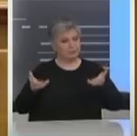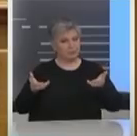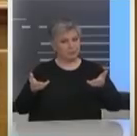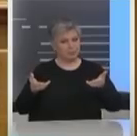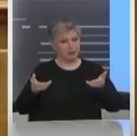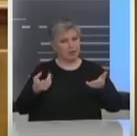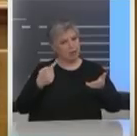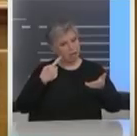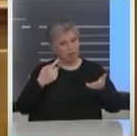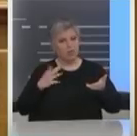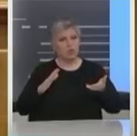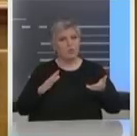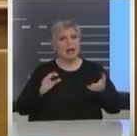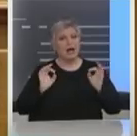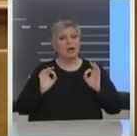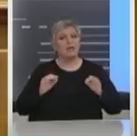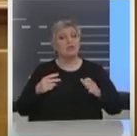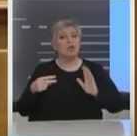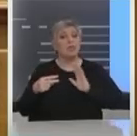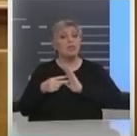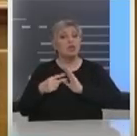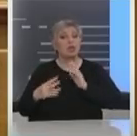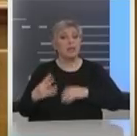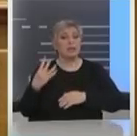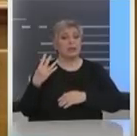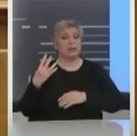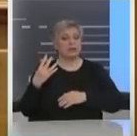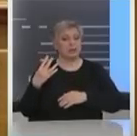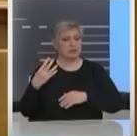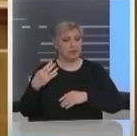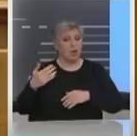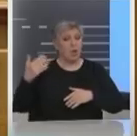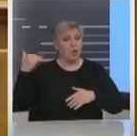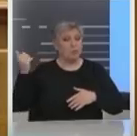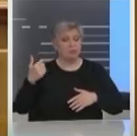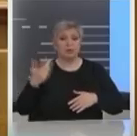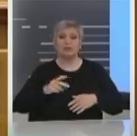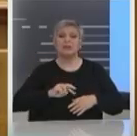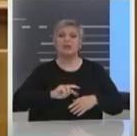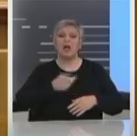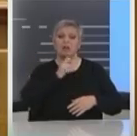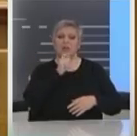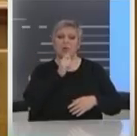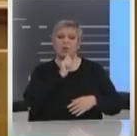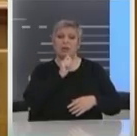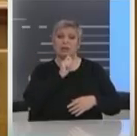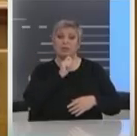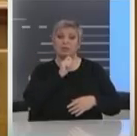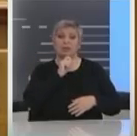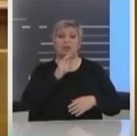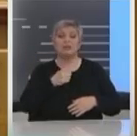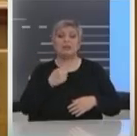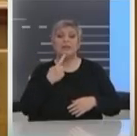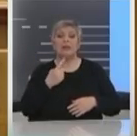Τι συνέβαινε ακριβώς το 2014, όταν εσείς ως έξαλλη τότε αντιπολίτευση